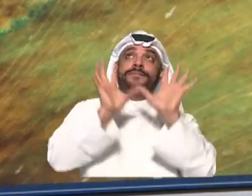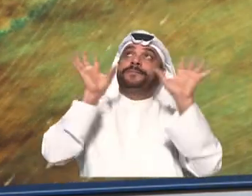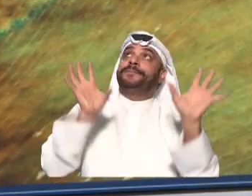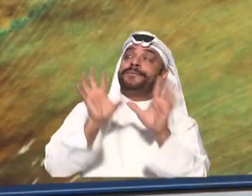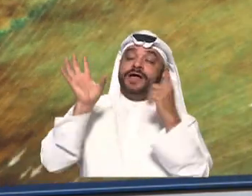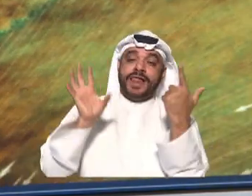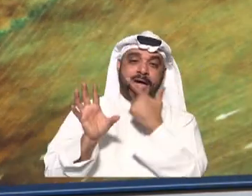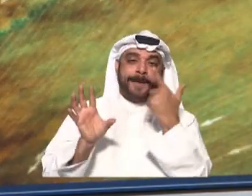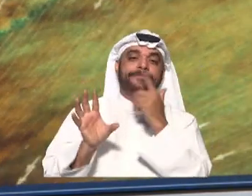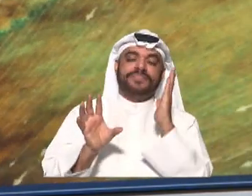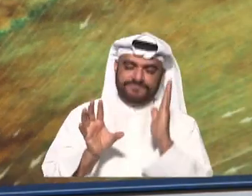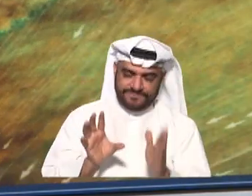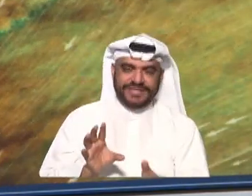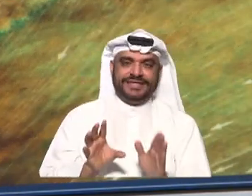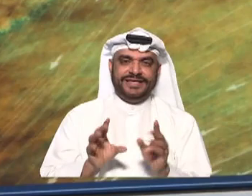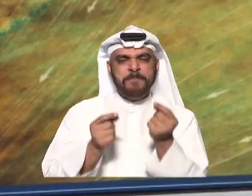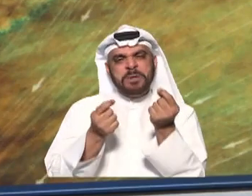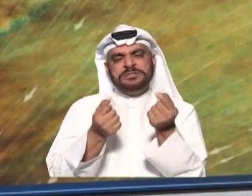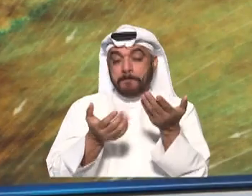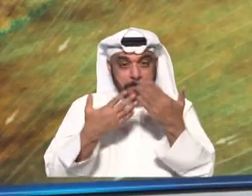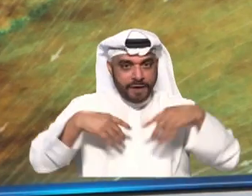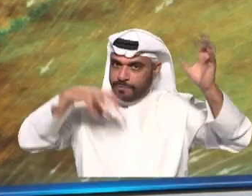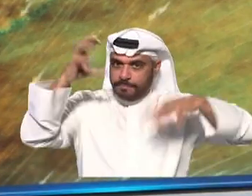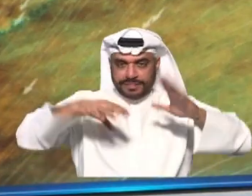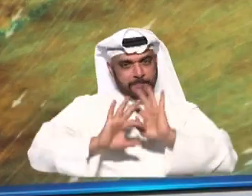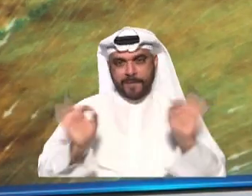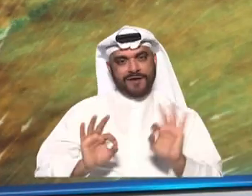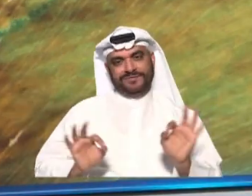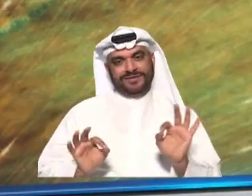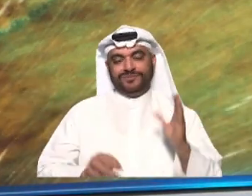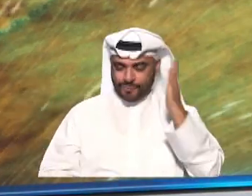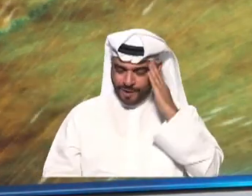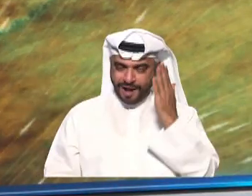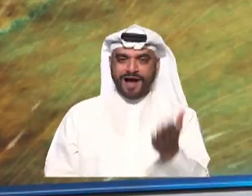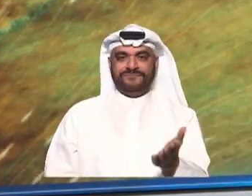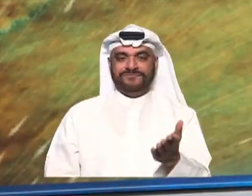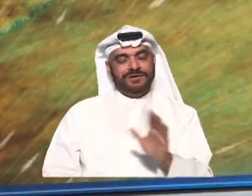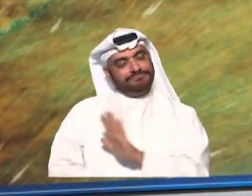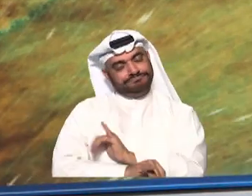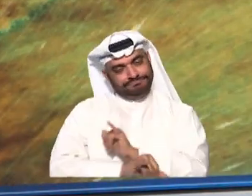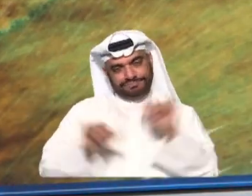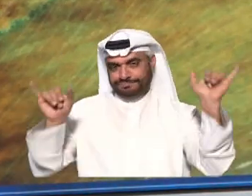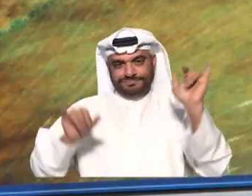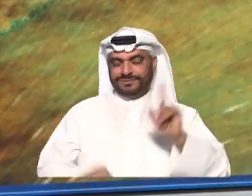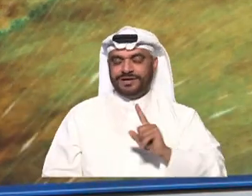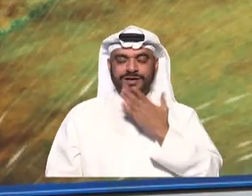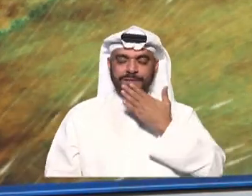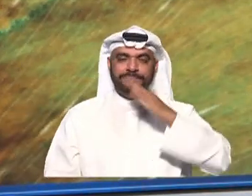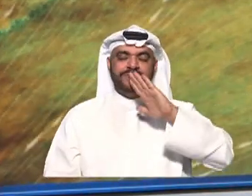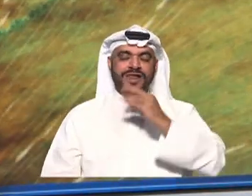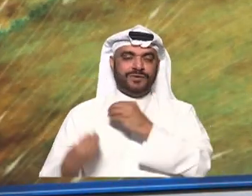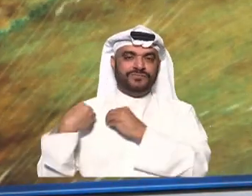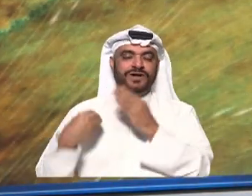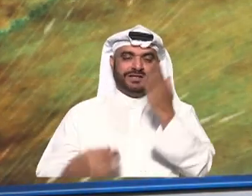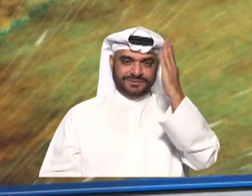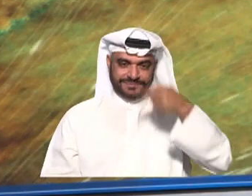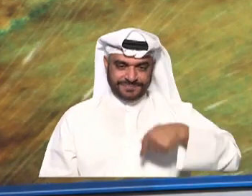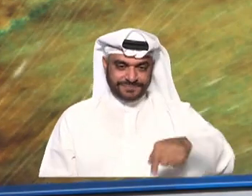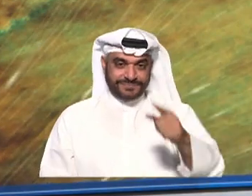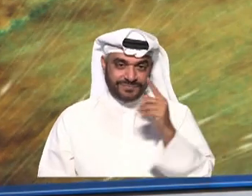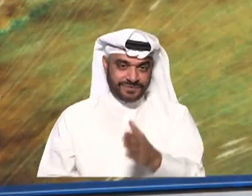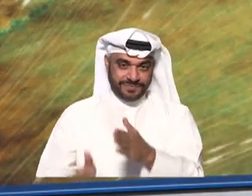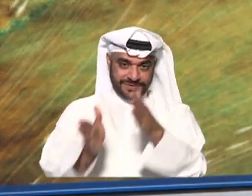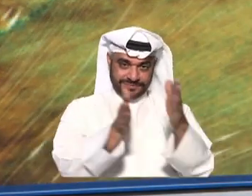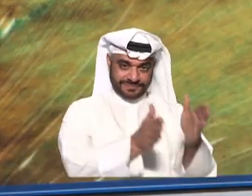في اتجاه الرياح إلى رياح جنوبية شرقية راح تكون خفيفة إلى معتدلة السرعة 12 إلى 35 كيلومتر في الساعة بشكل عام،